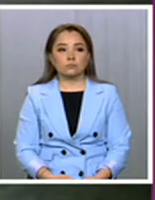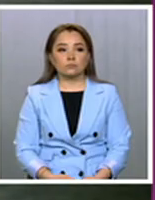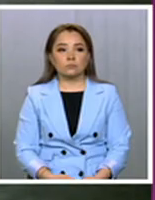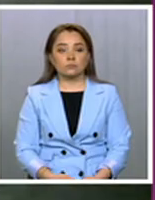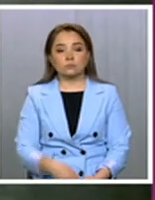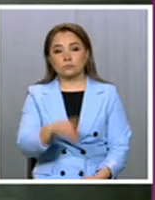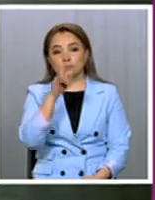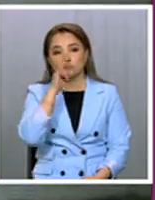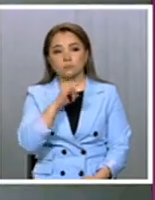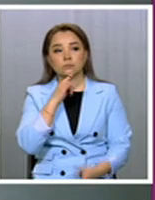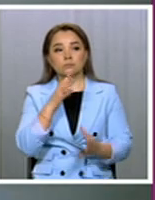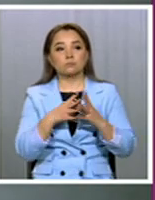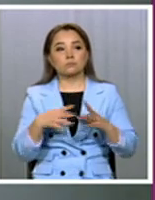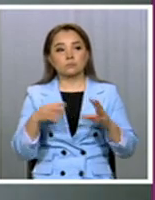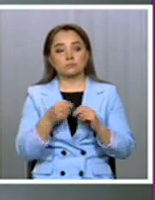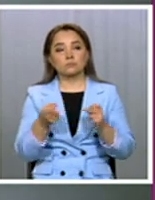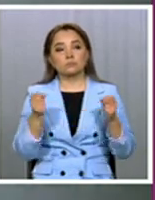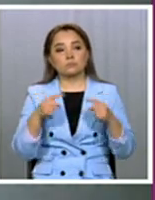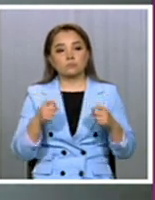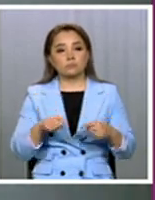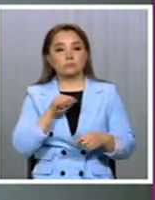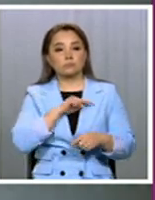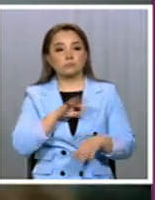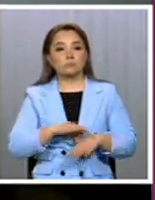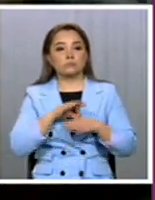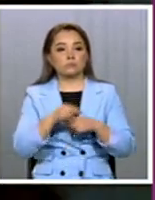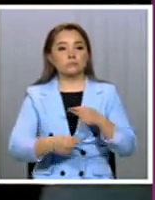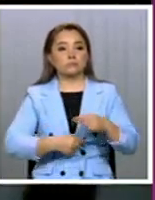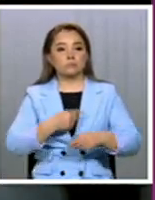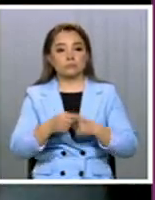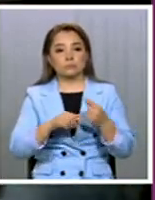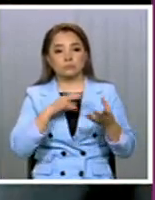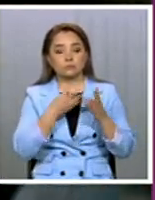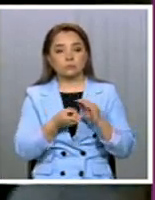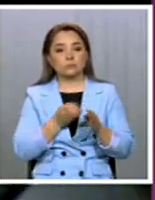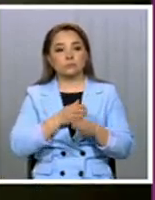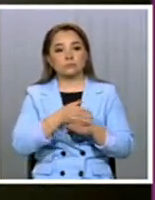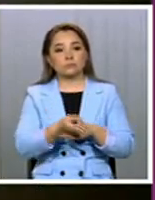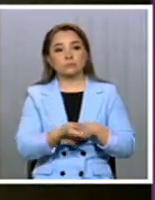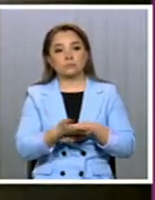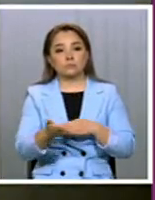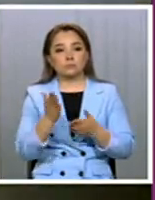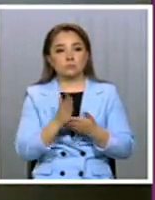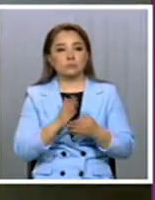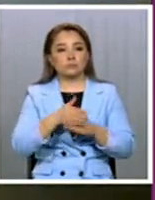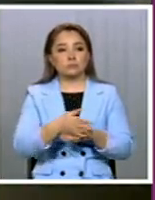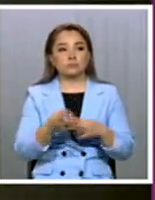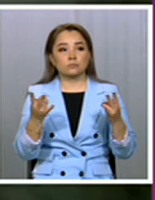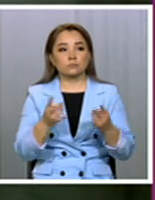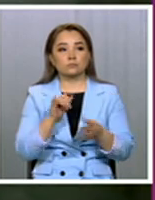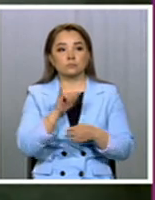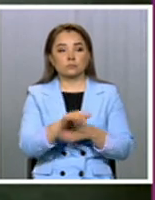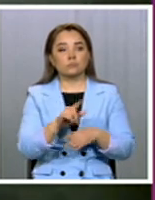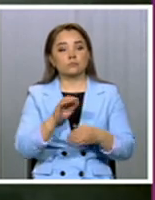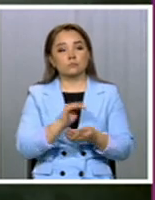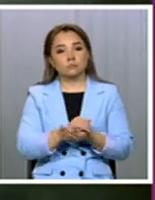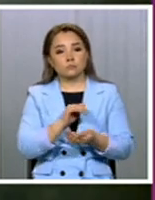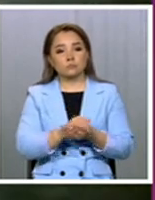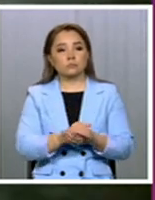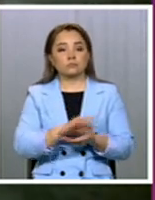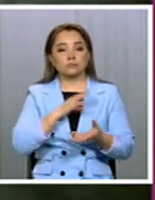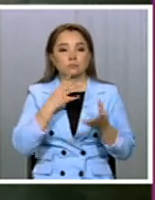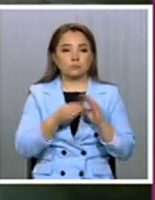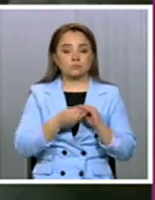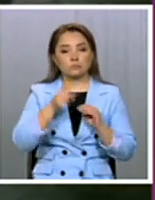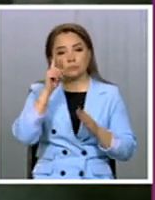Қазақ отбасына тән абзал қасиеттердің бірі ежелден бері келе жатқан қонақжайлылық. Қонақ болу үшін оның таныс болуы, діндес,